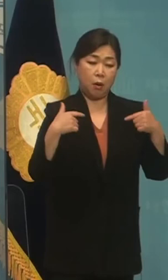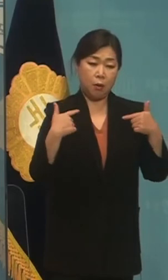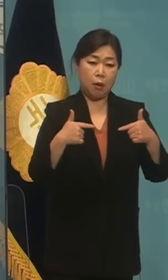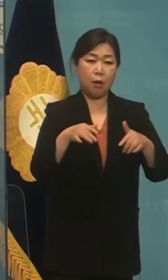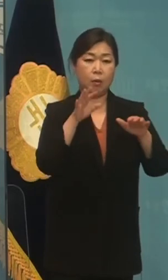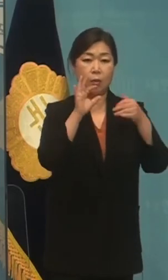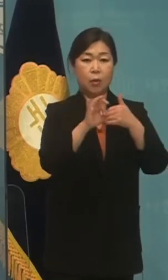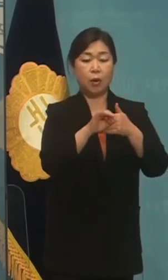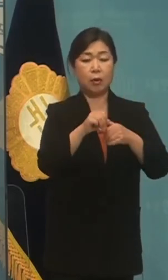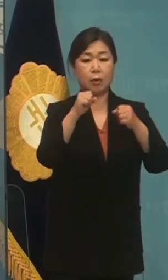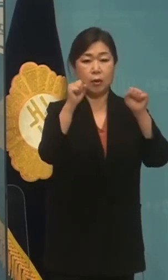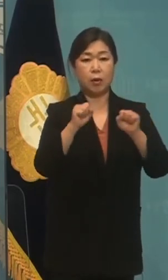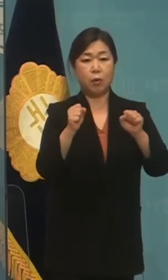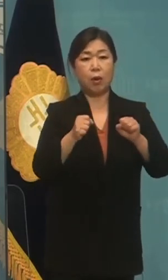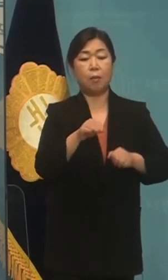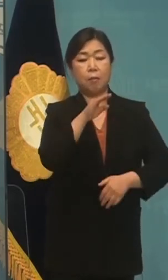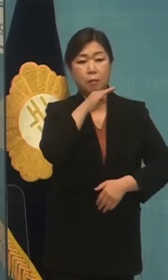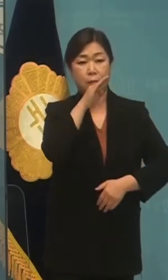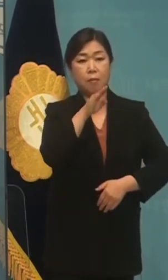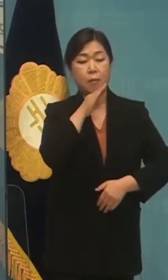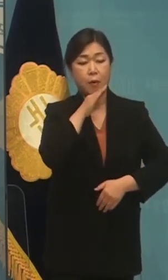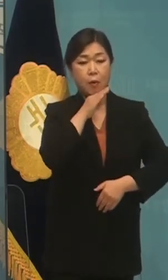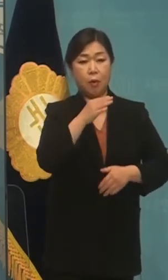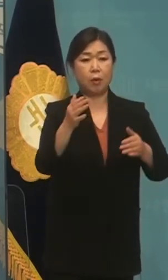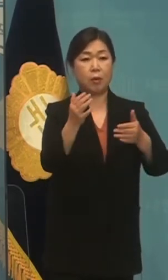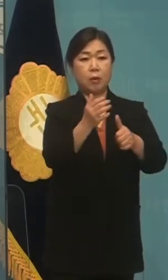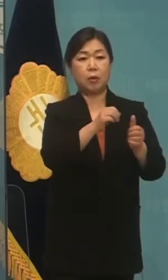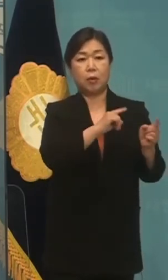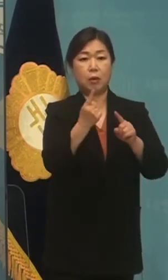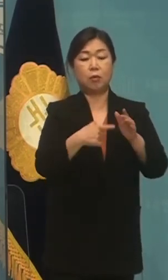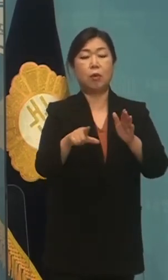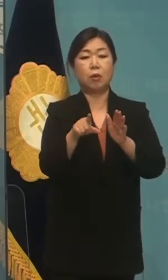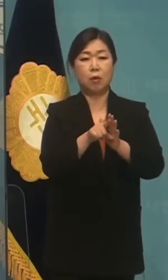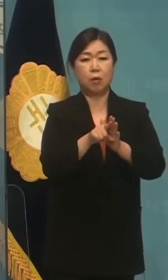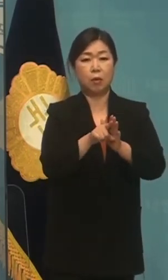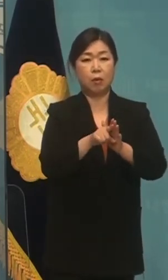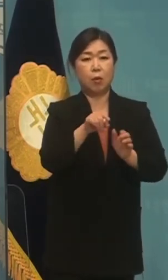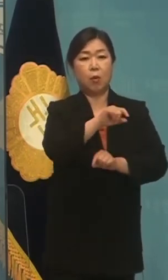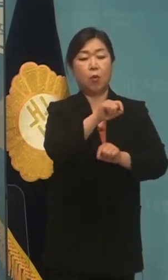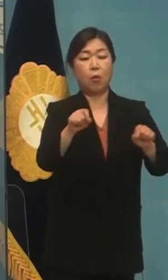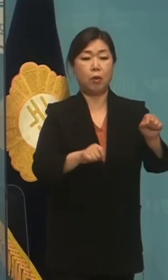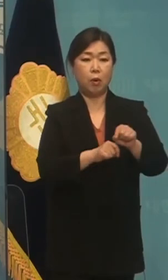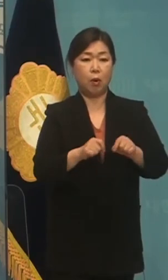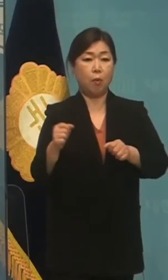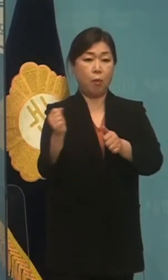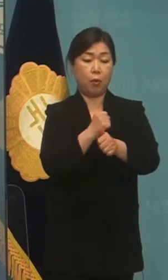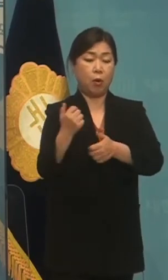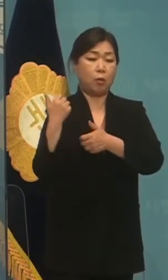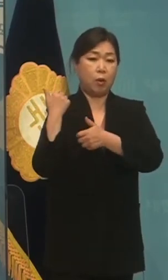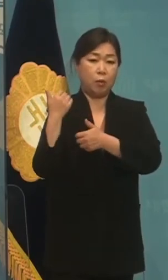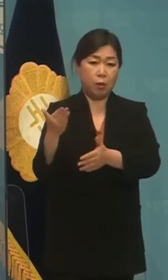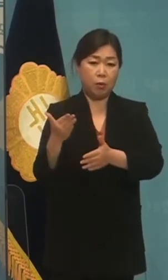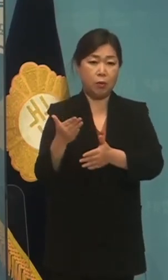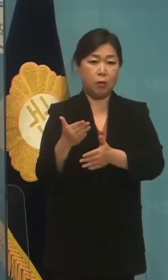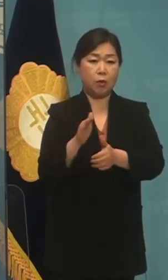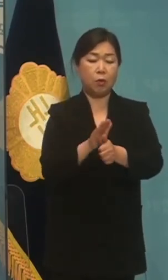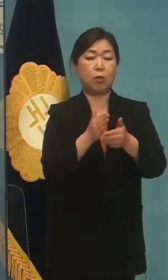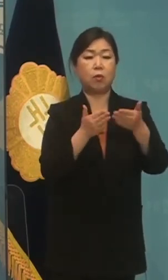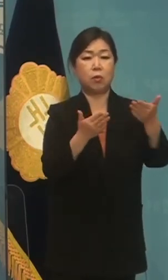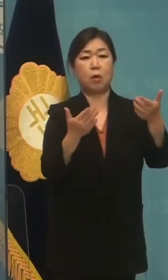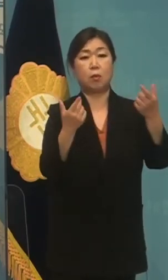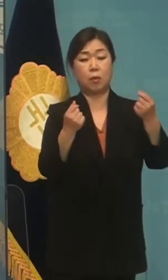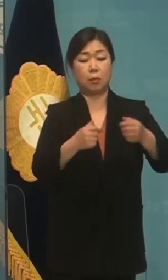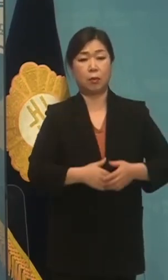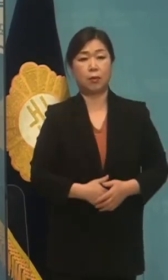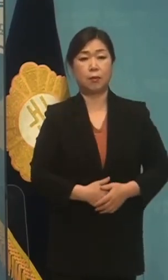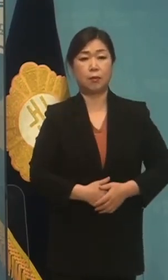체육계를 바로잡기에 가장 앞장서야 할 대한체육회는 도리어 폭력을 방조하는 데 한 몫을 하고